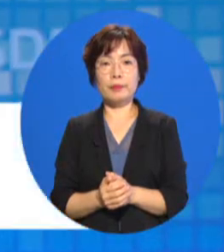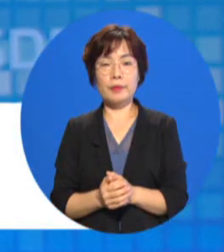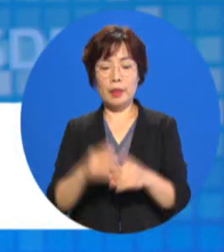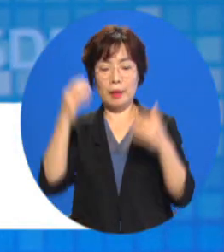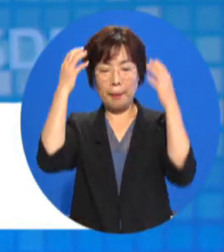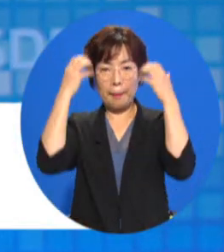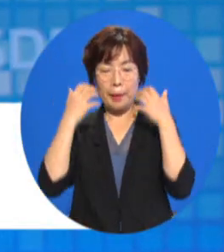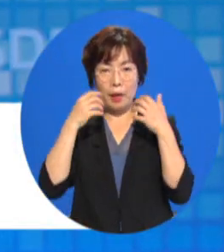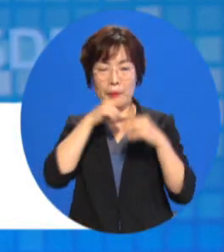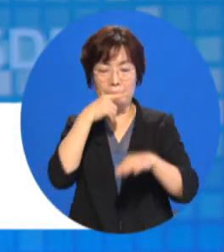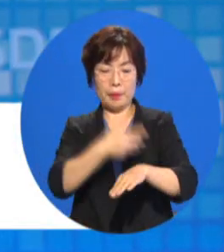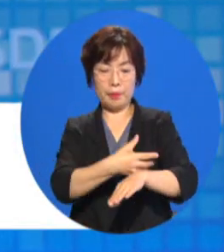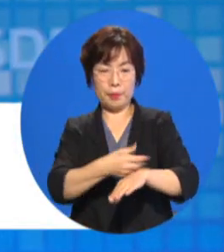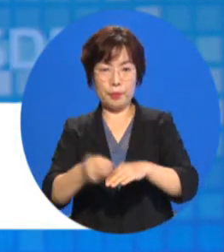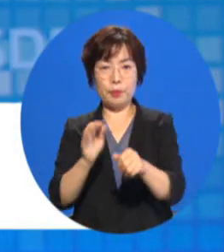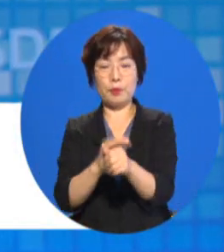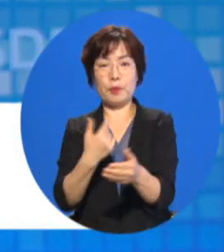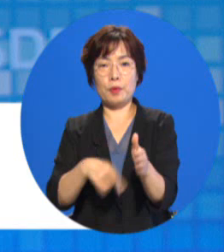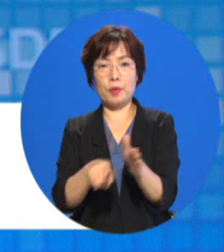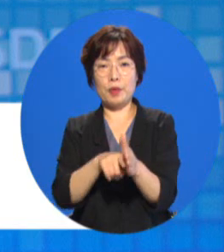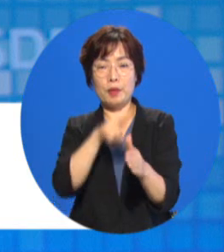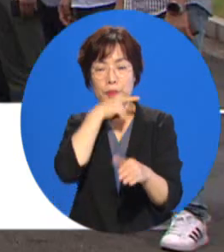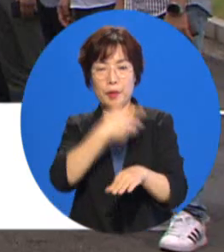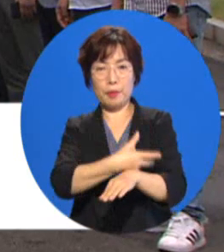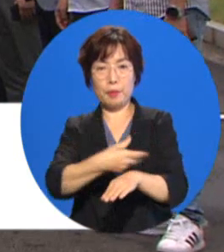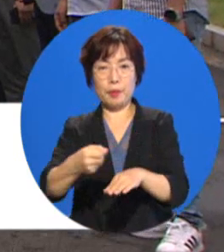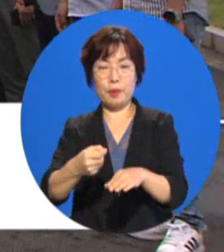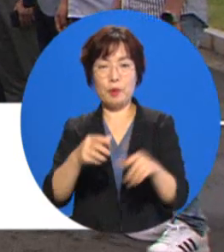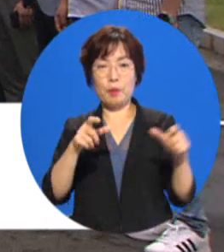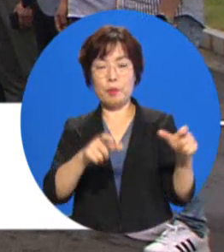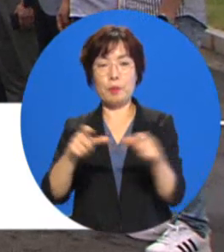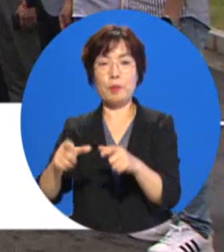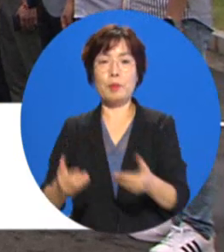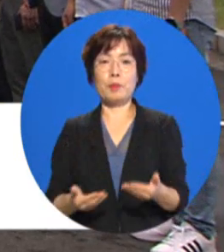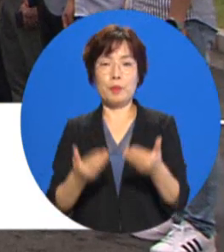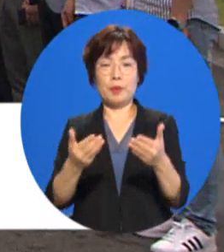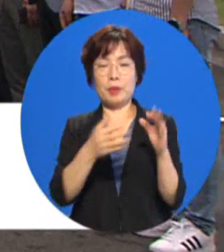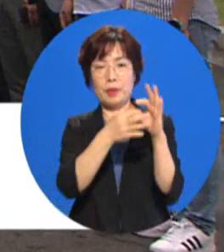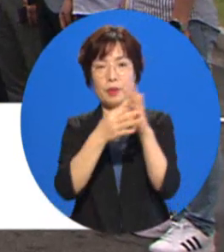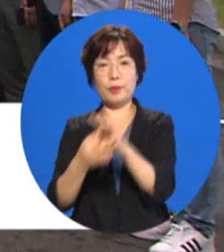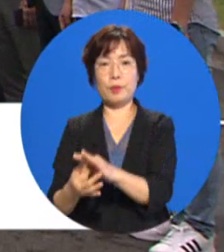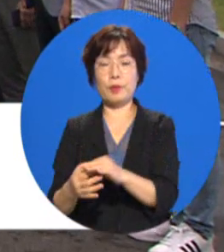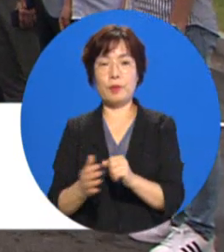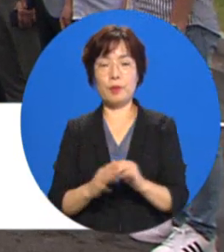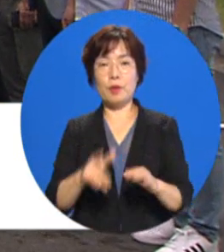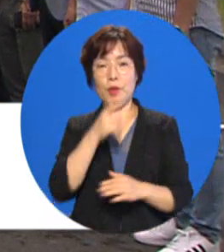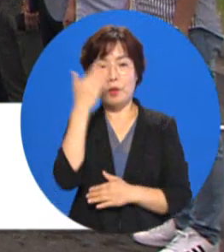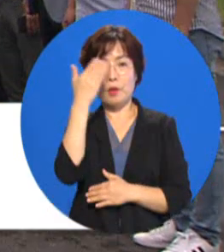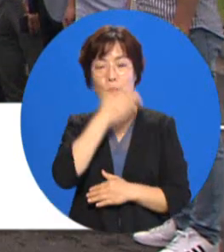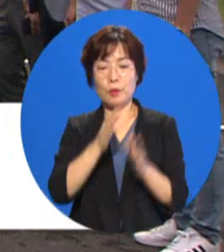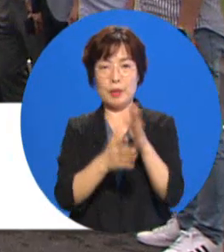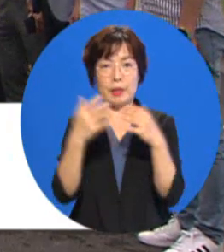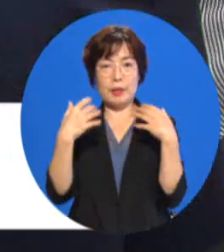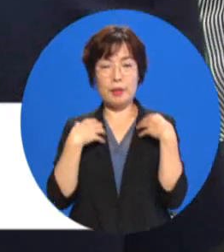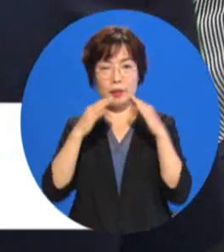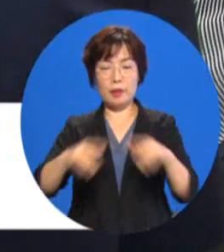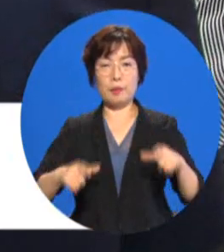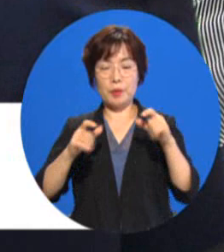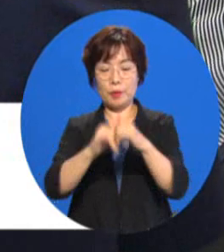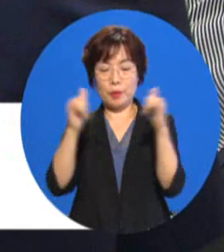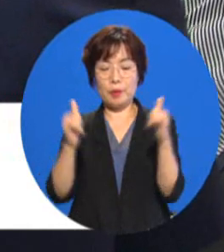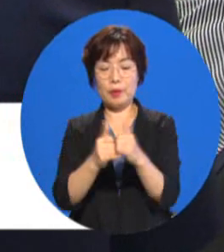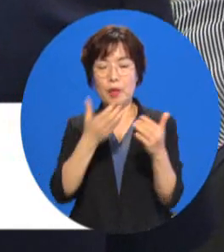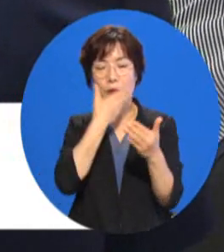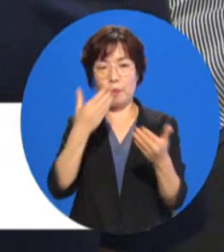하절기 혈액 수급을 돕기 위한 헌혈봉사가 곳곳에서 열렸습니다. 오늘 여수시청을 비롯한 전남 동부